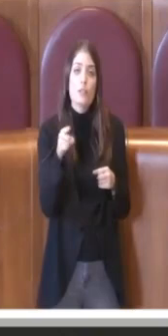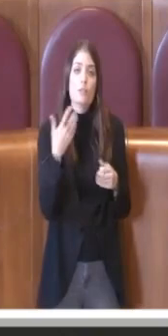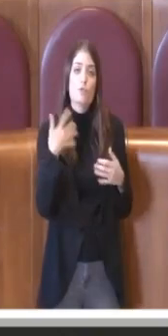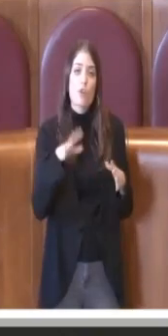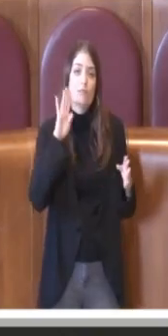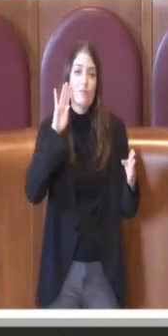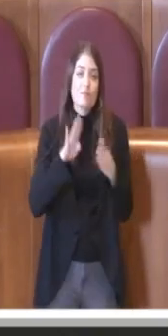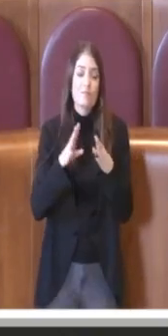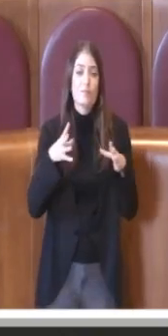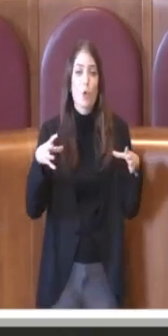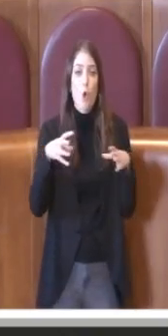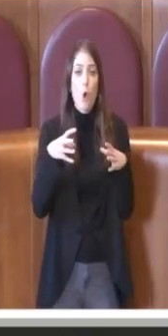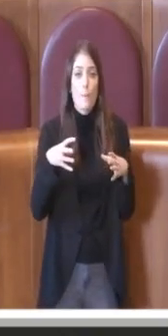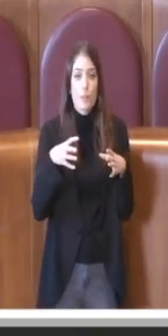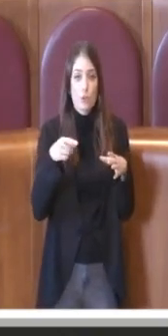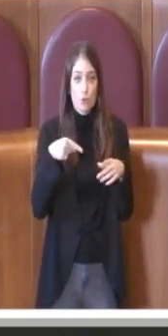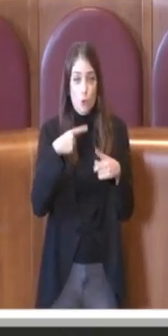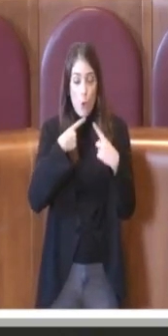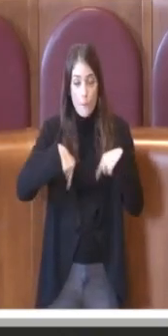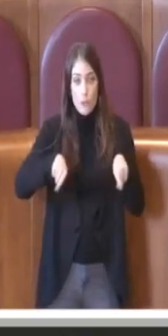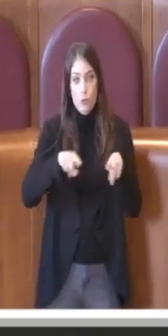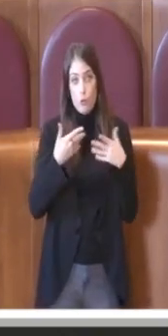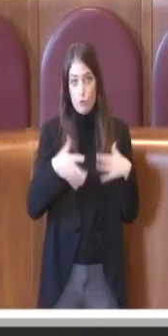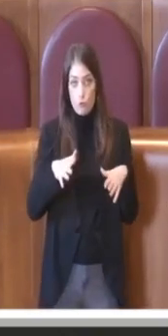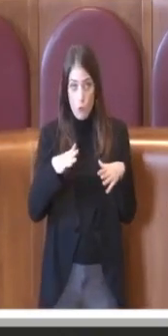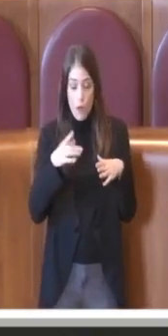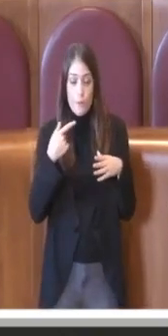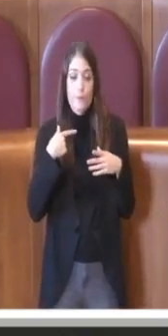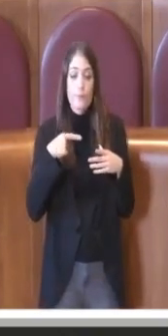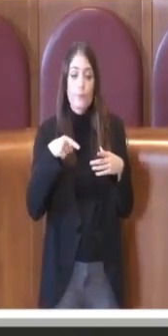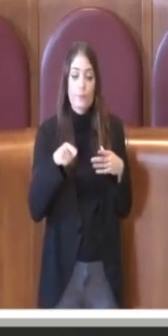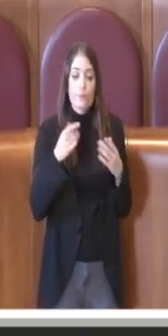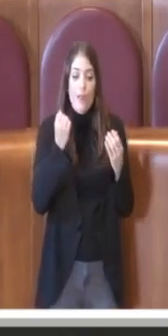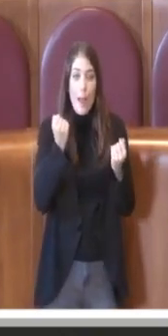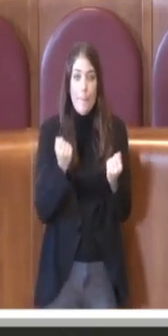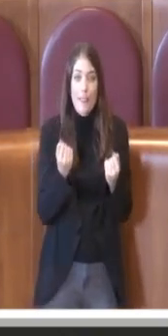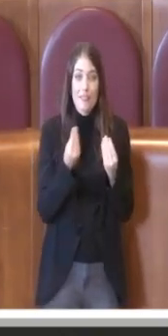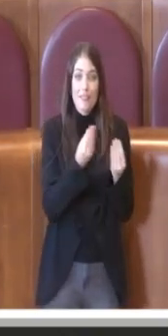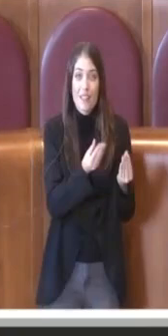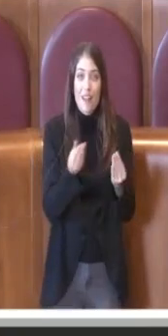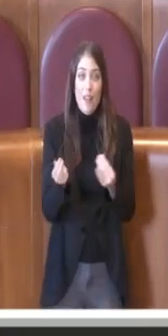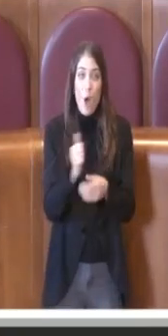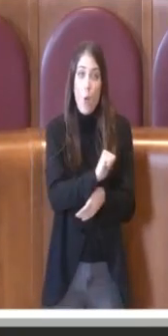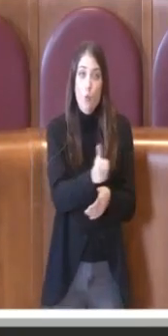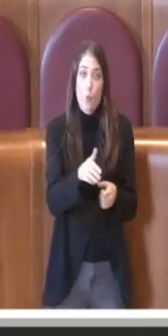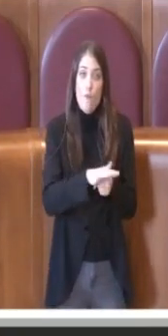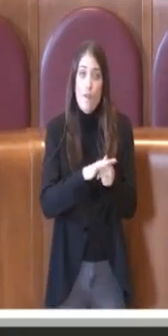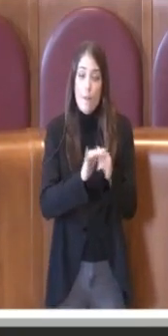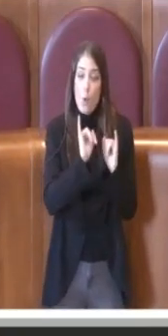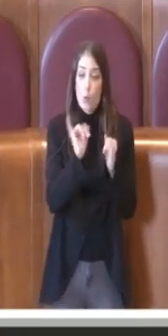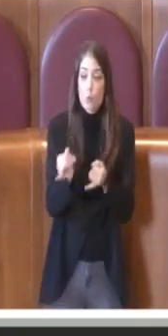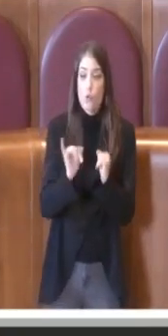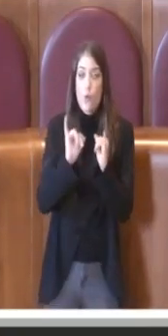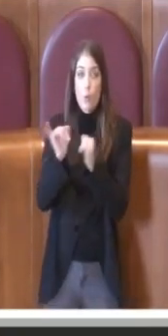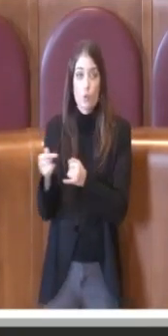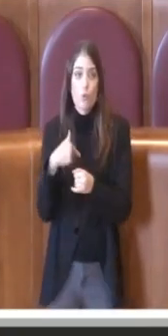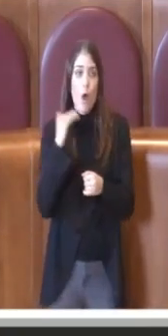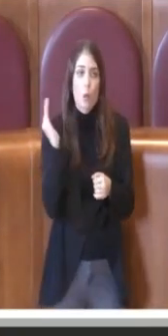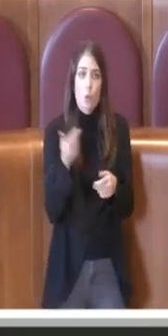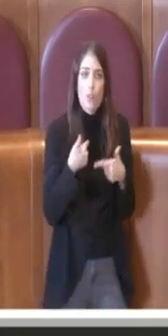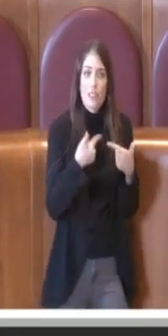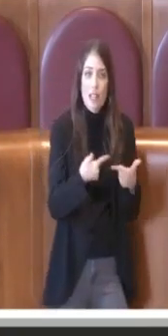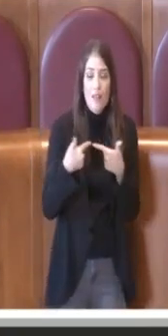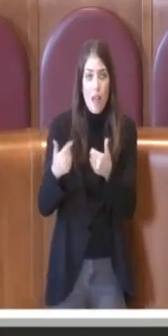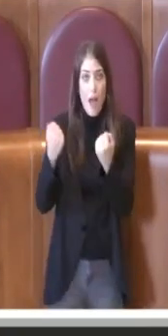commissione e noi non prevedevamo di dare l'abitazione ad ogni famiglia che usciva